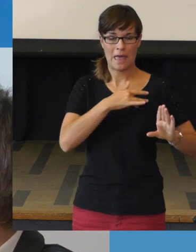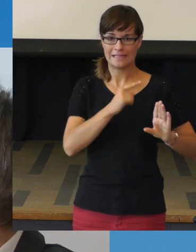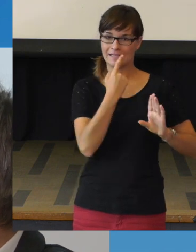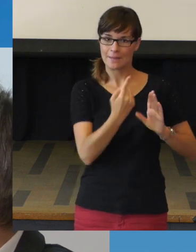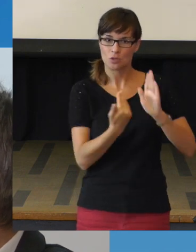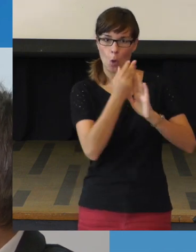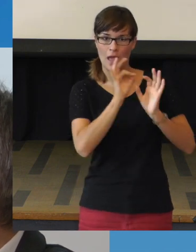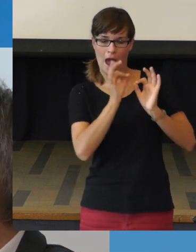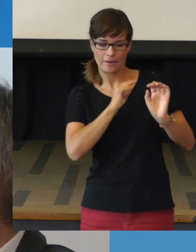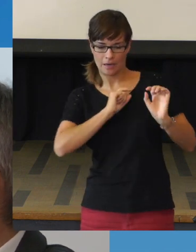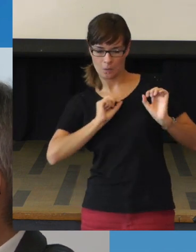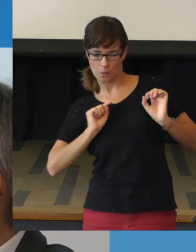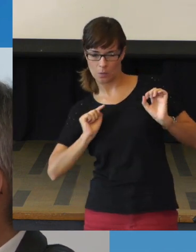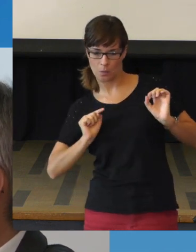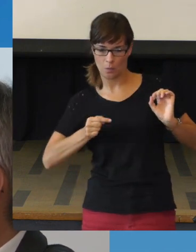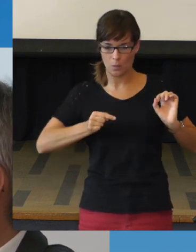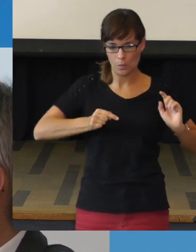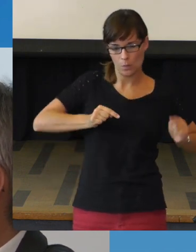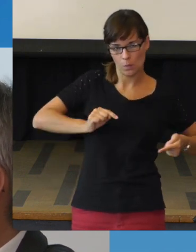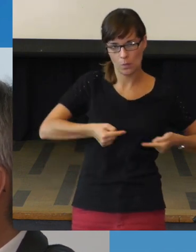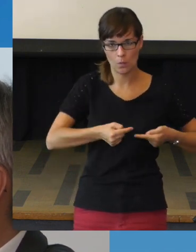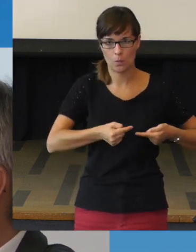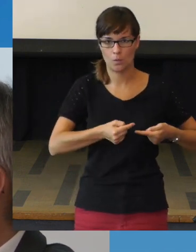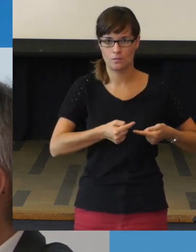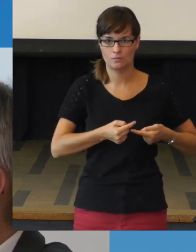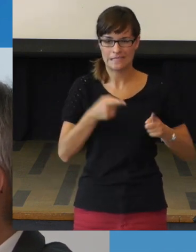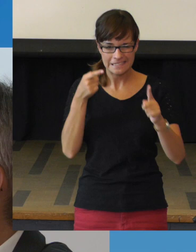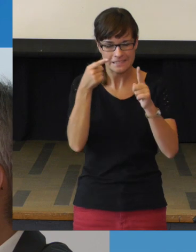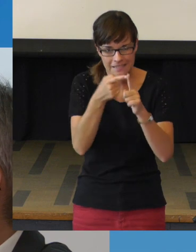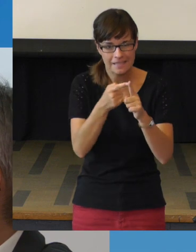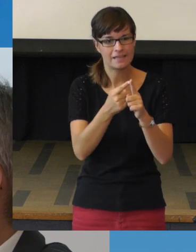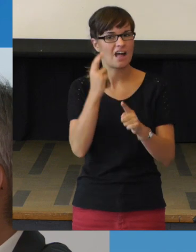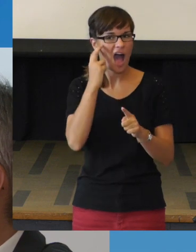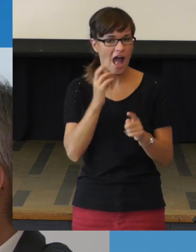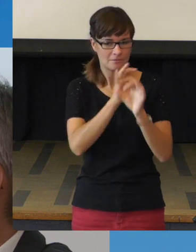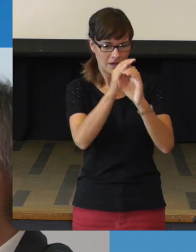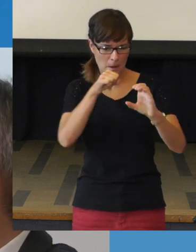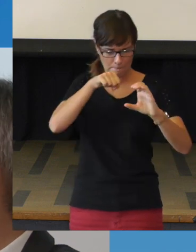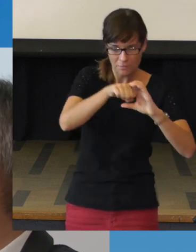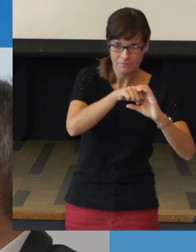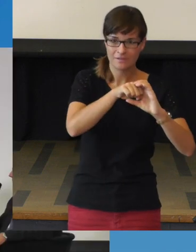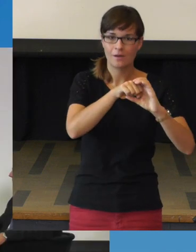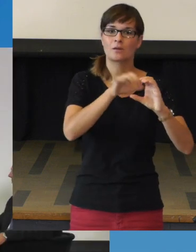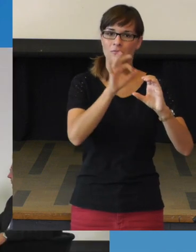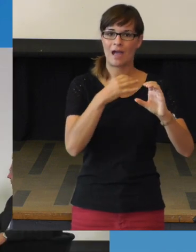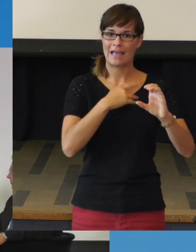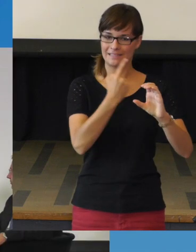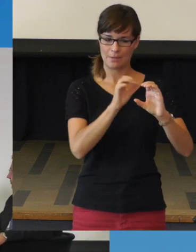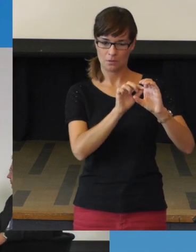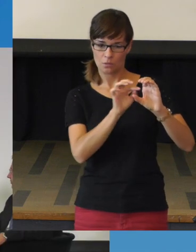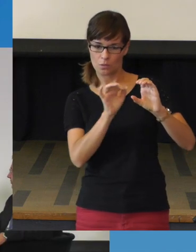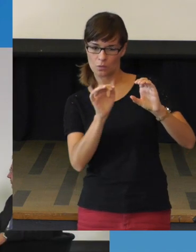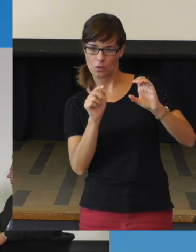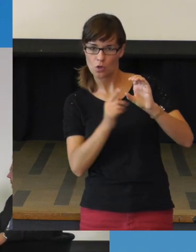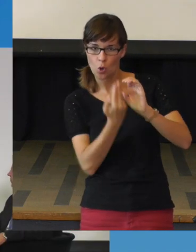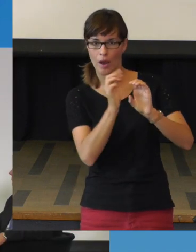diese Umgehungskreisläufe letztendlich das Herz sich selber hilft, wieder besser durchblutet zu werden.